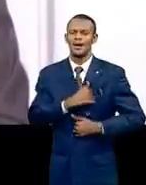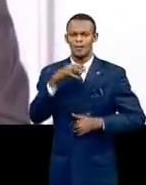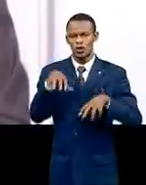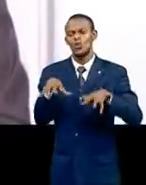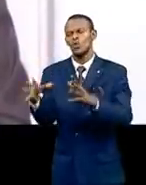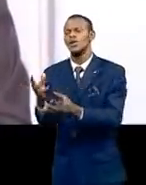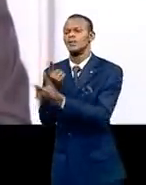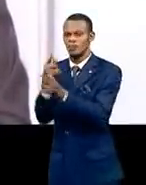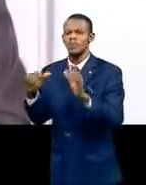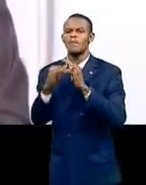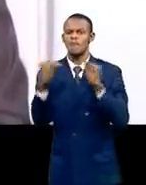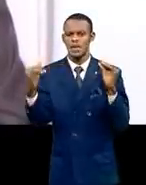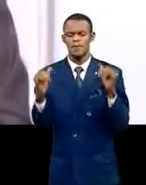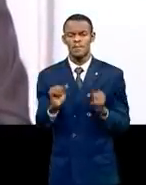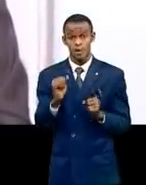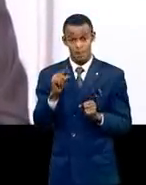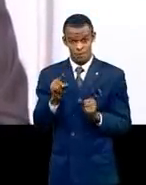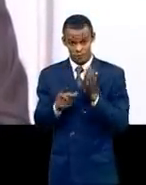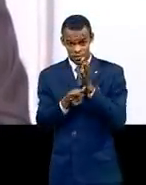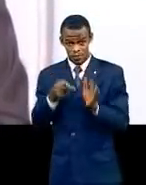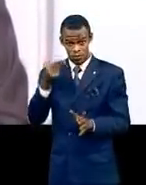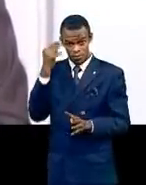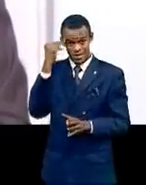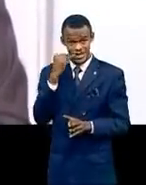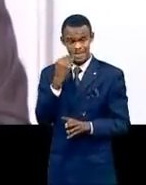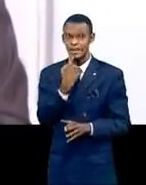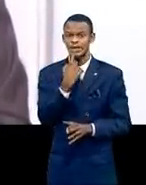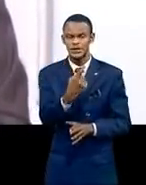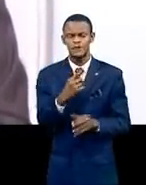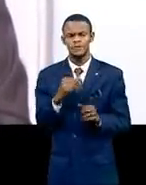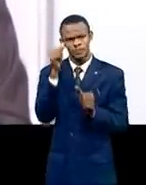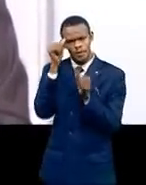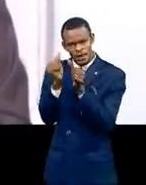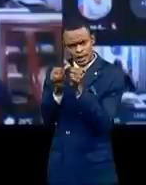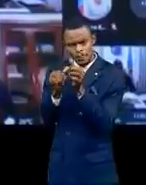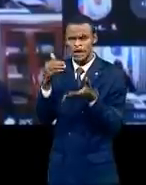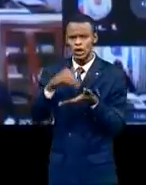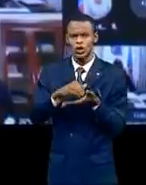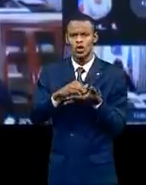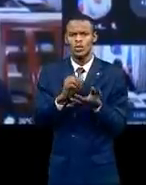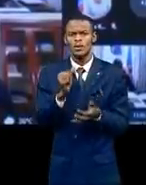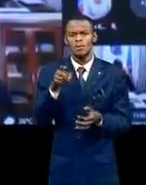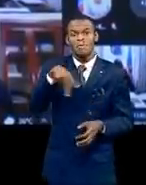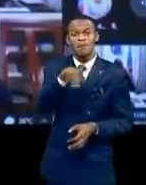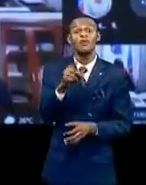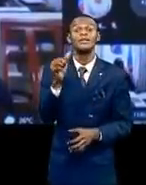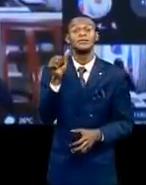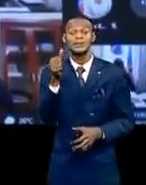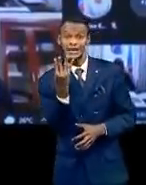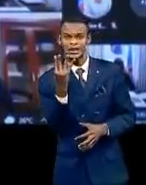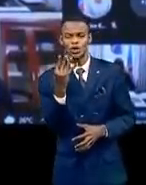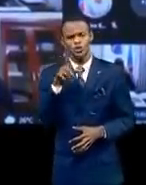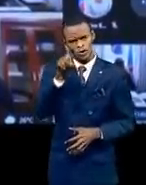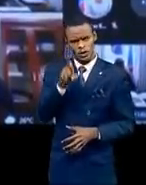a conclu son propos en rappelant la publication de la liste des 14 provinces concernées par les élections